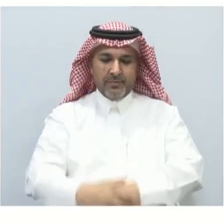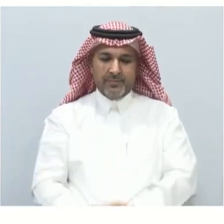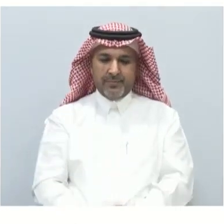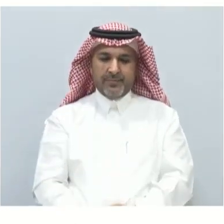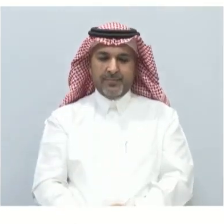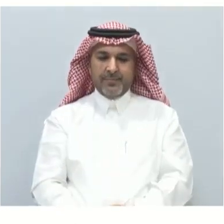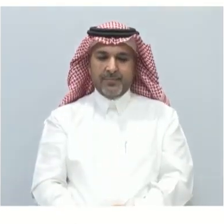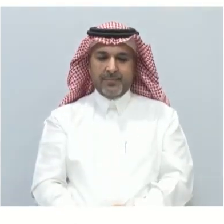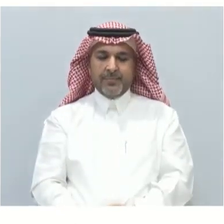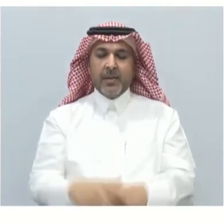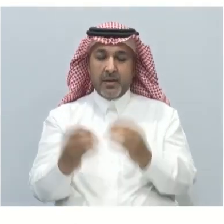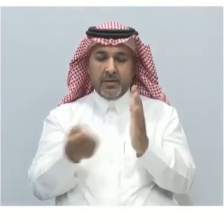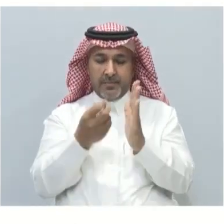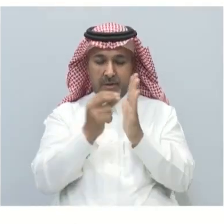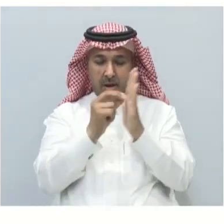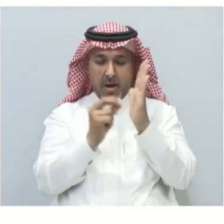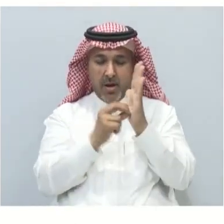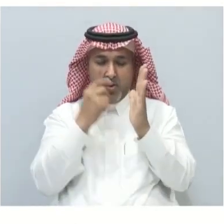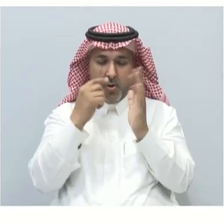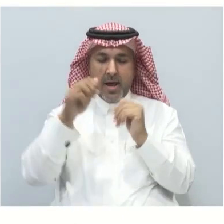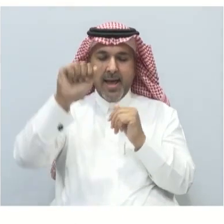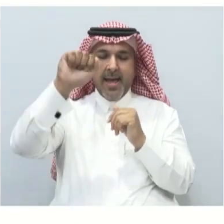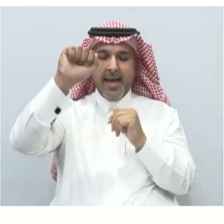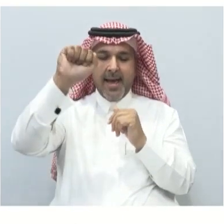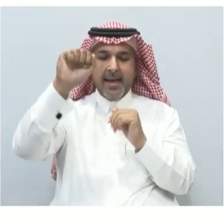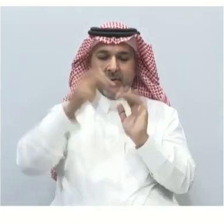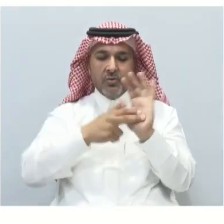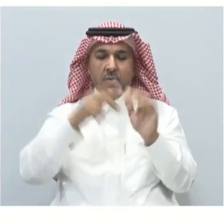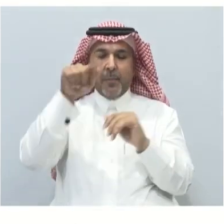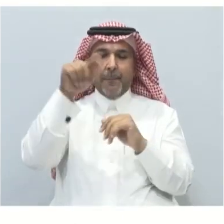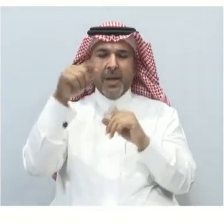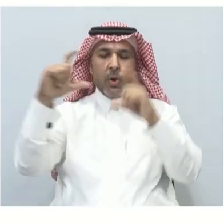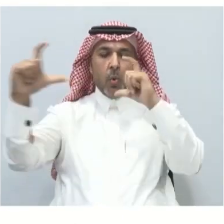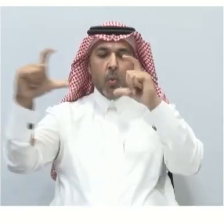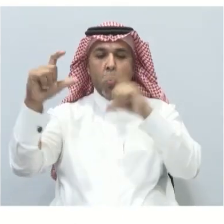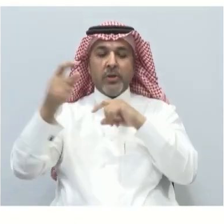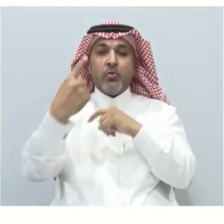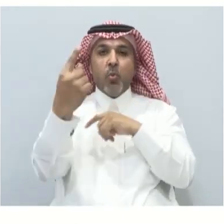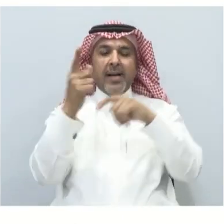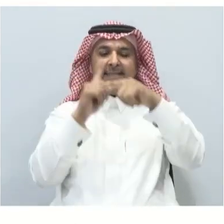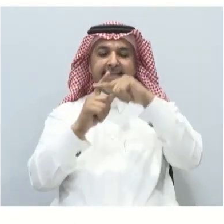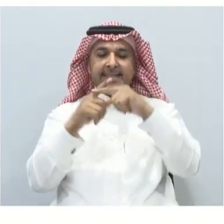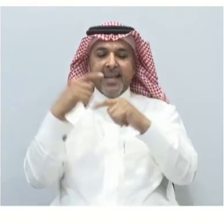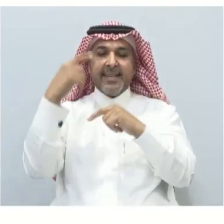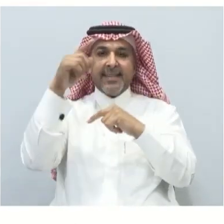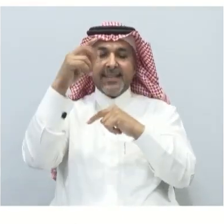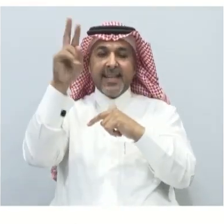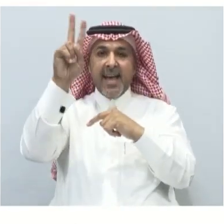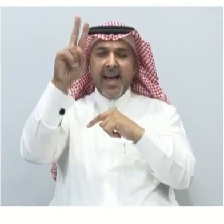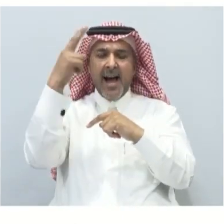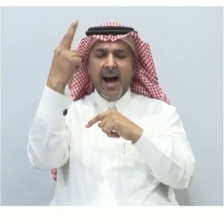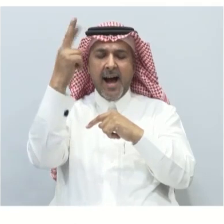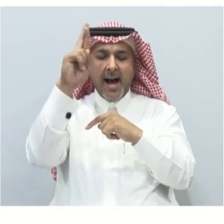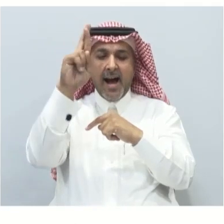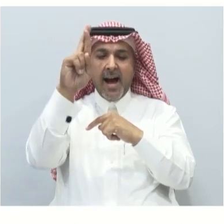يلا كلنا نكتب مع بعض بي واحد زائد ار على ان في اني بهذا الشكل